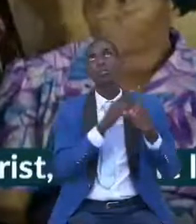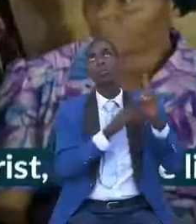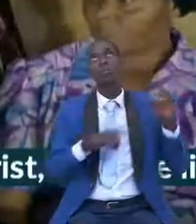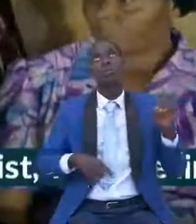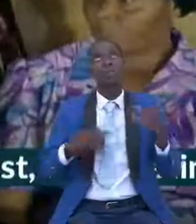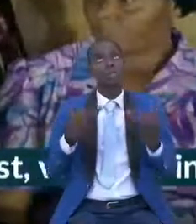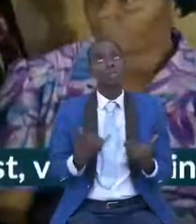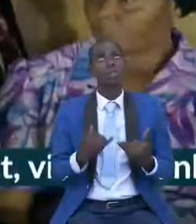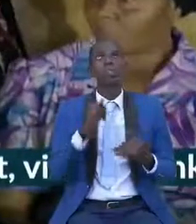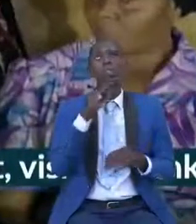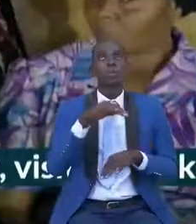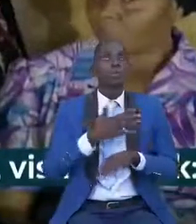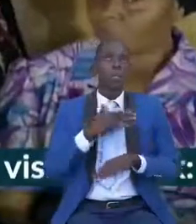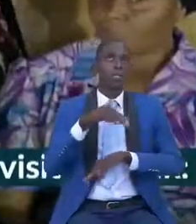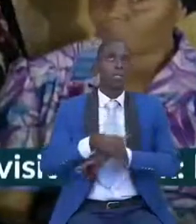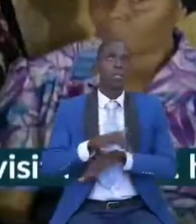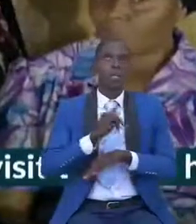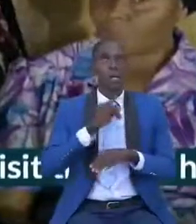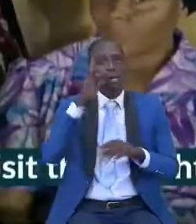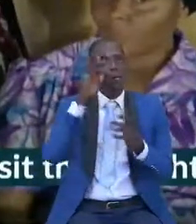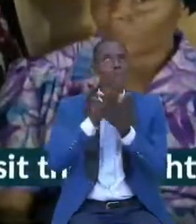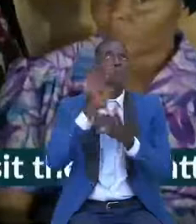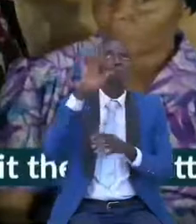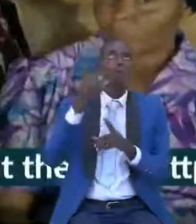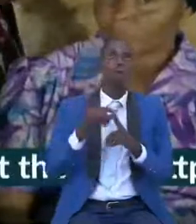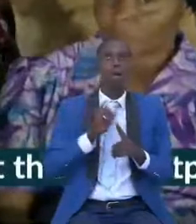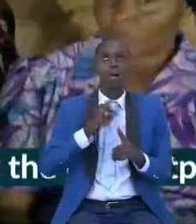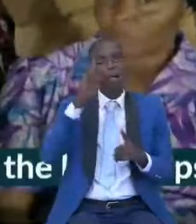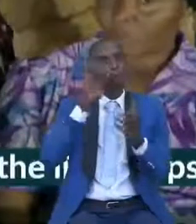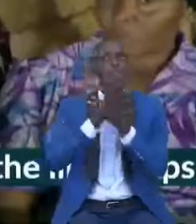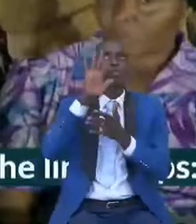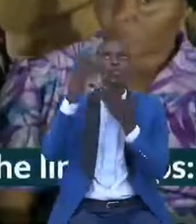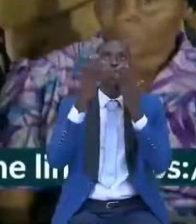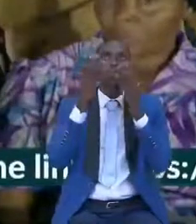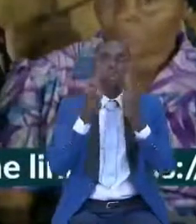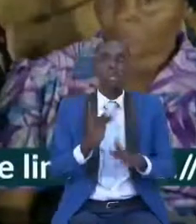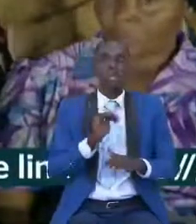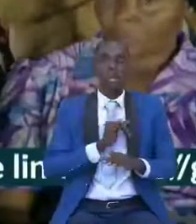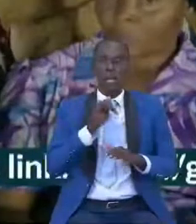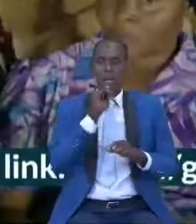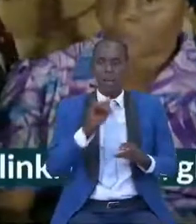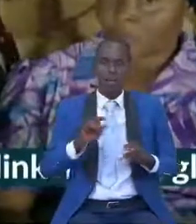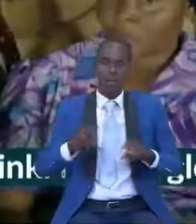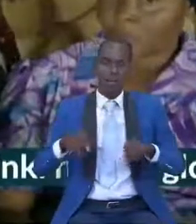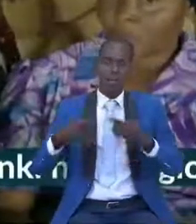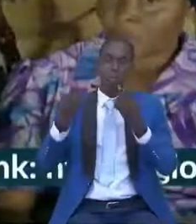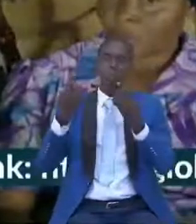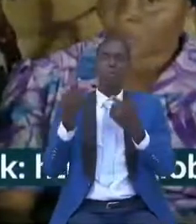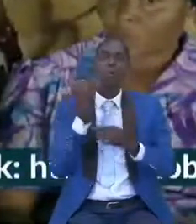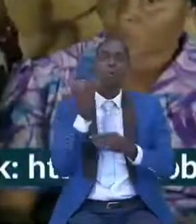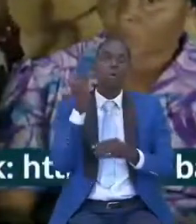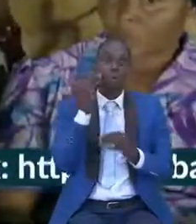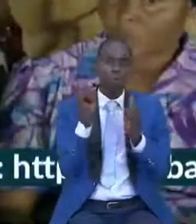besoin d'une bénédiction, d'un miracle, soyons en esprit de prière. Et disons au Seigneur, nous croyons en ta